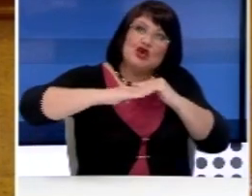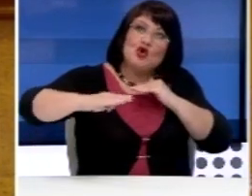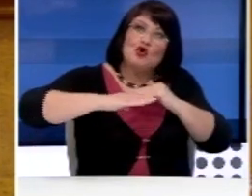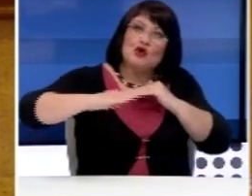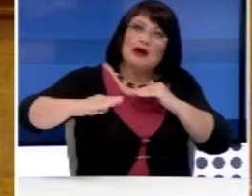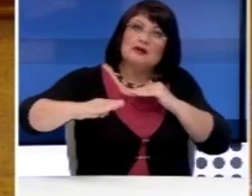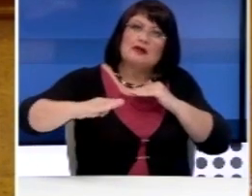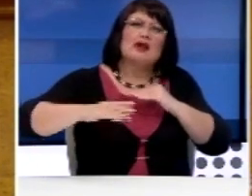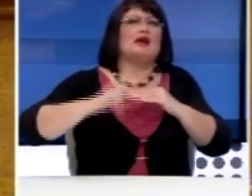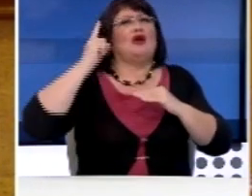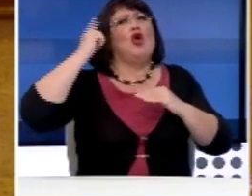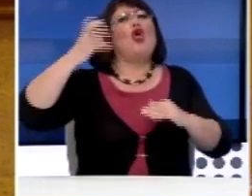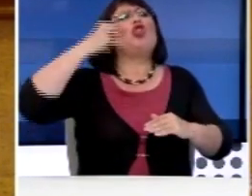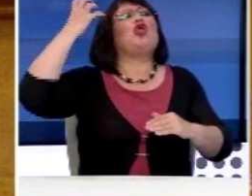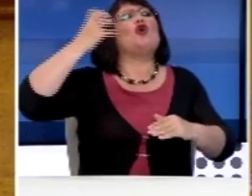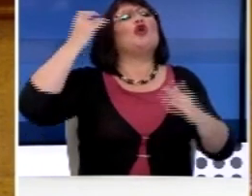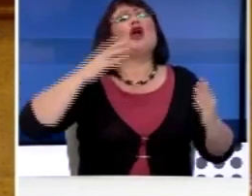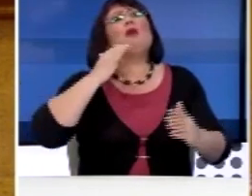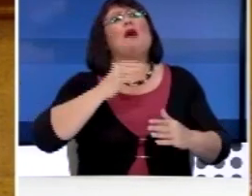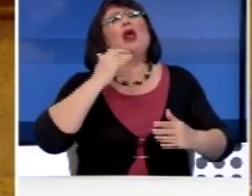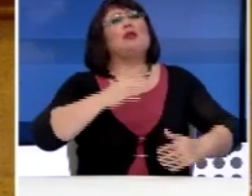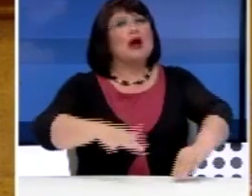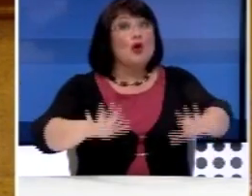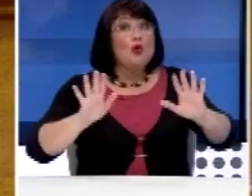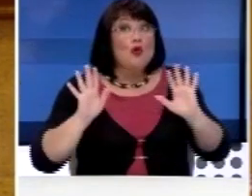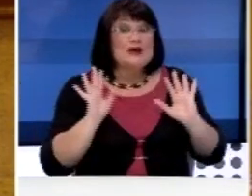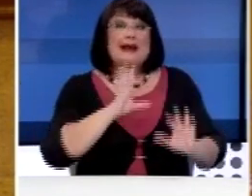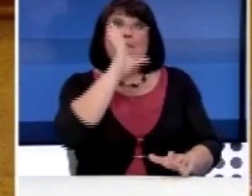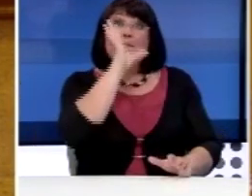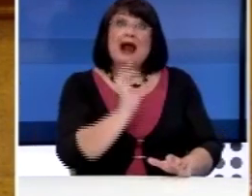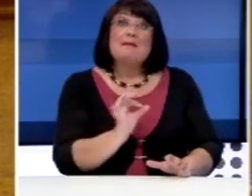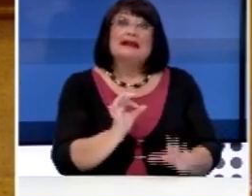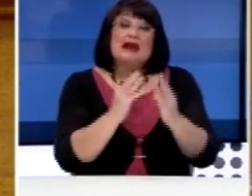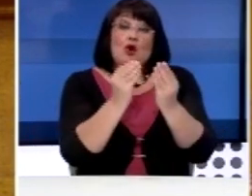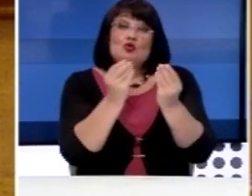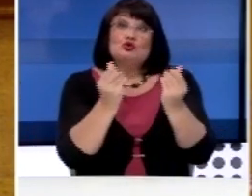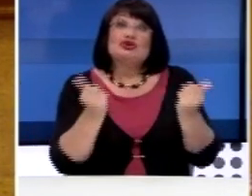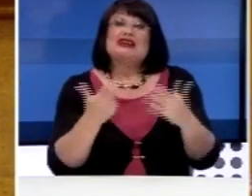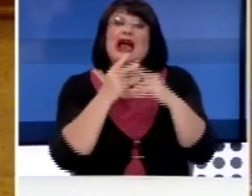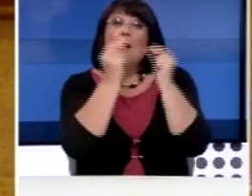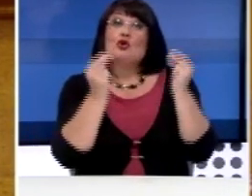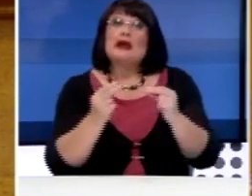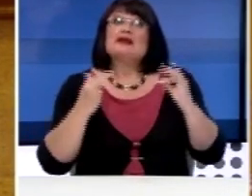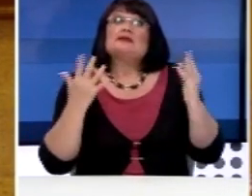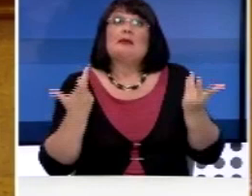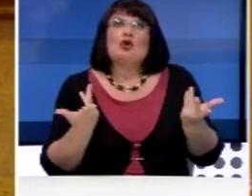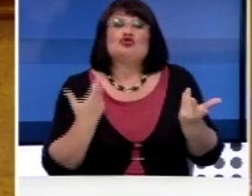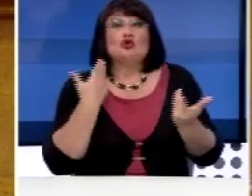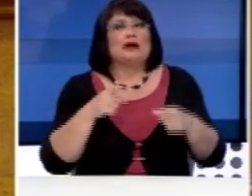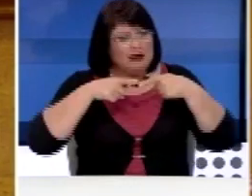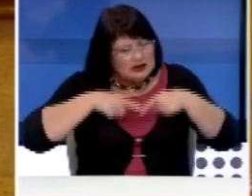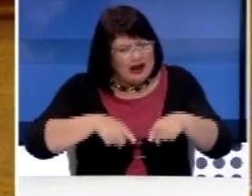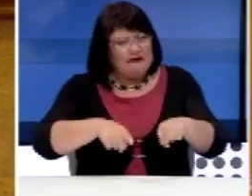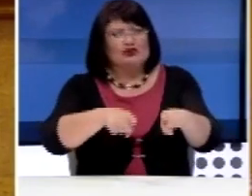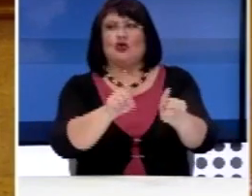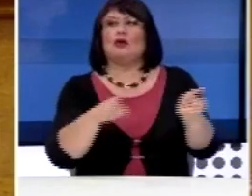είναι γενικές θεωρίες, σκούφια λόγια. Αποκτούν πραγματικό νόημα μόνο όταν συμβαδίζουν με